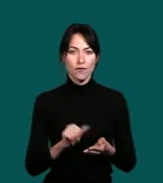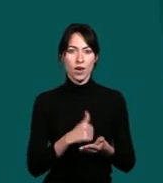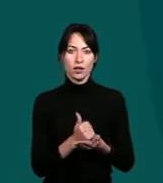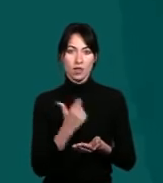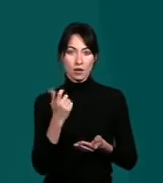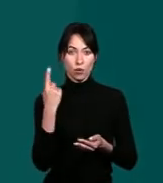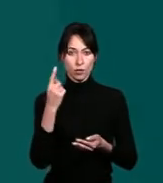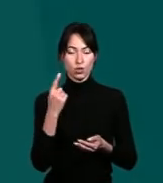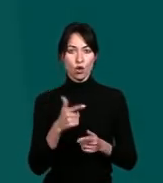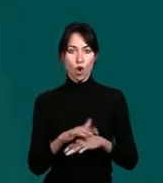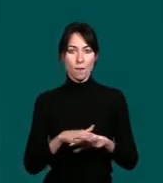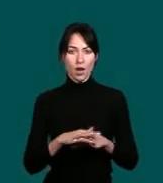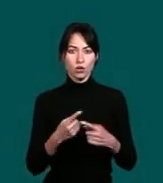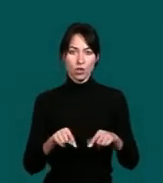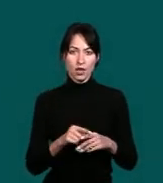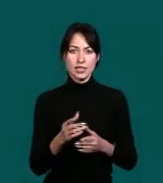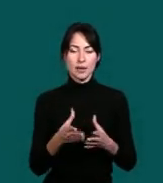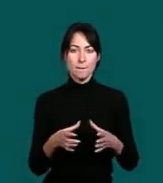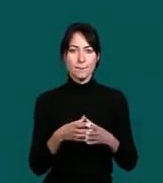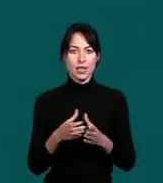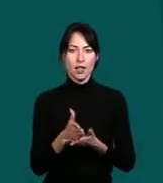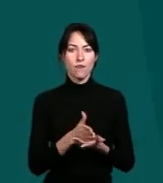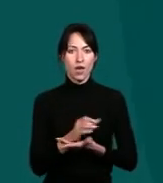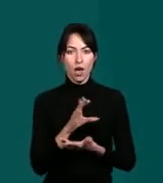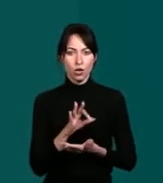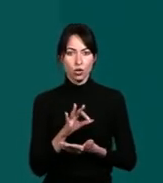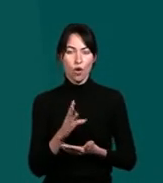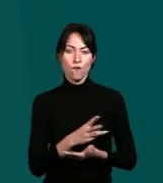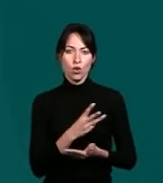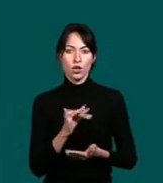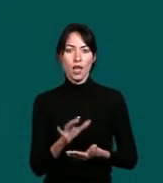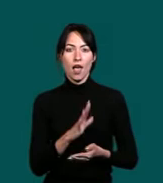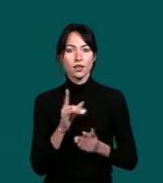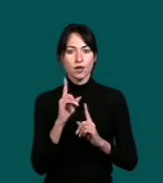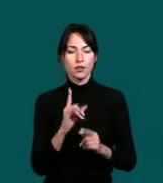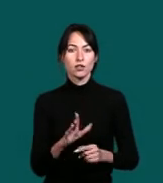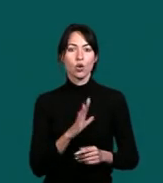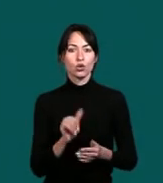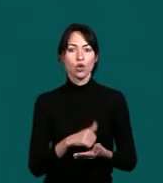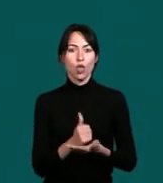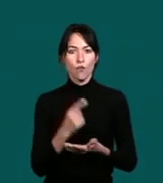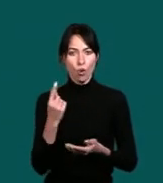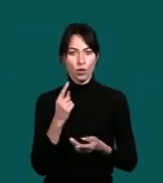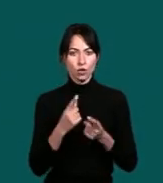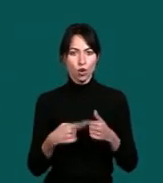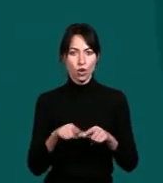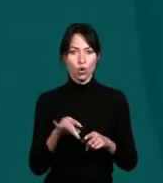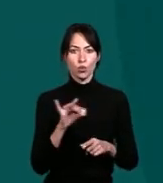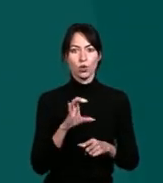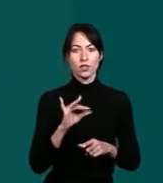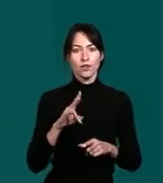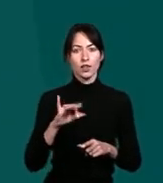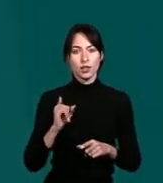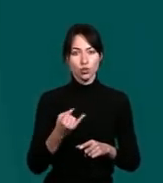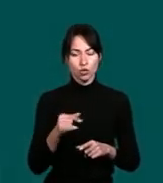громадської організації, спілка ветеранів АТО Юрій Корсунов, волонтерка та екс-радниця колишньої голови обласної адміністрації Юлії Світличної Алла Ройтблат.